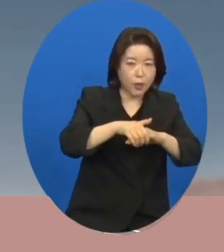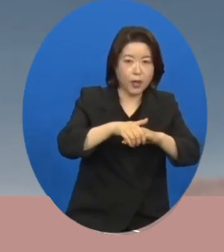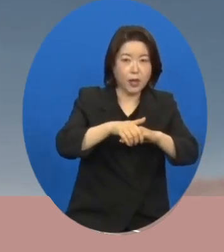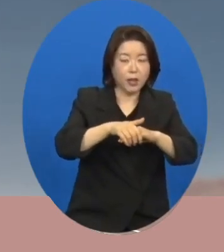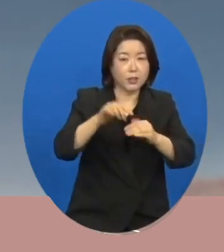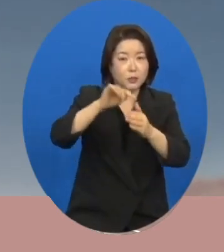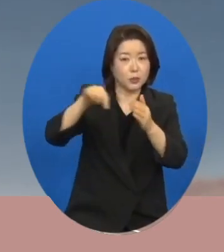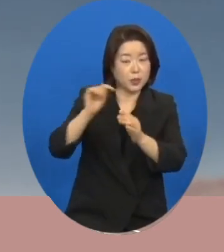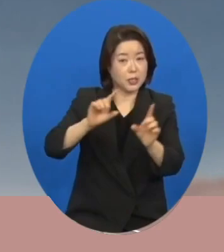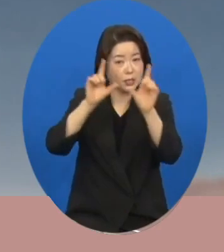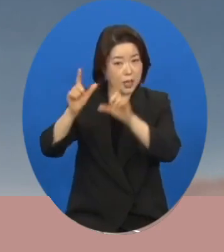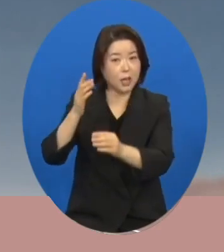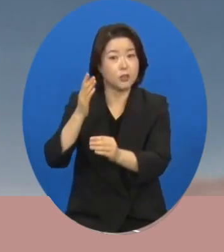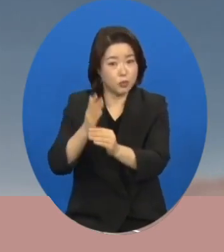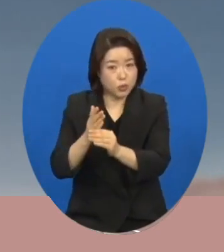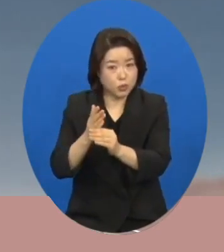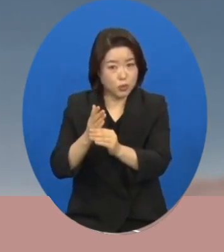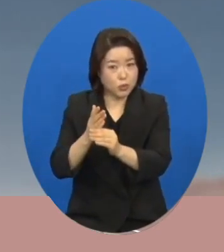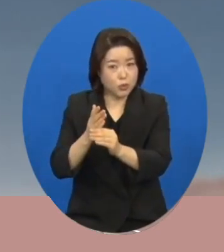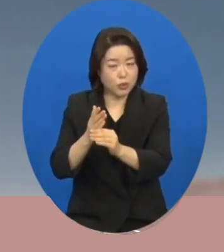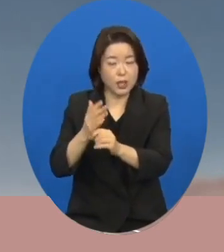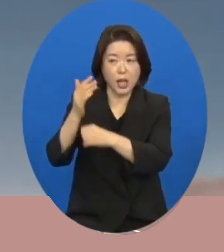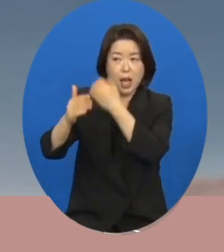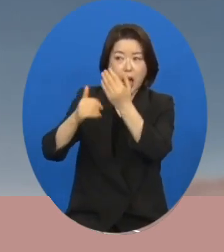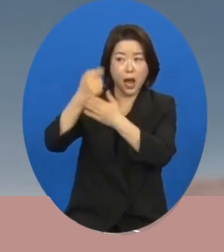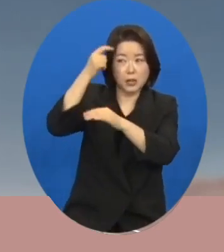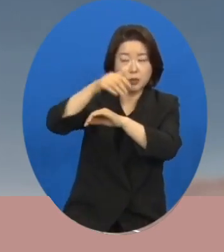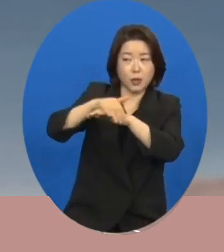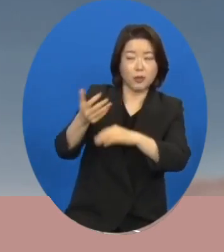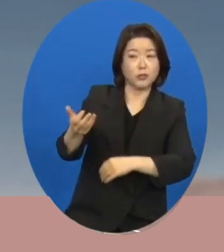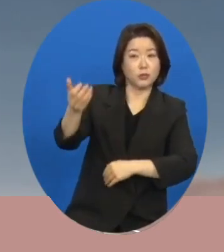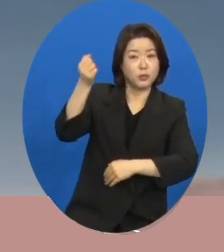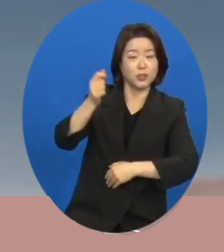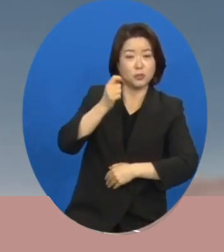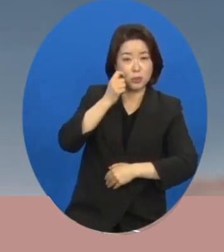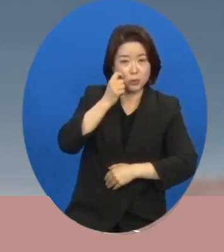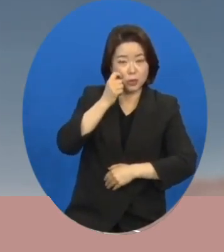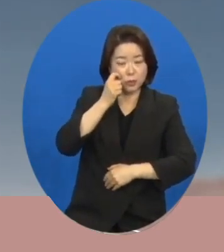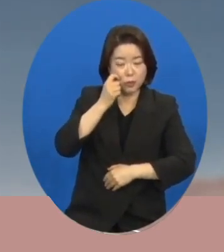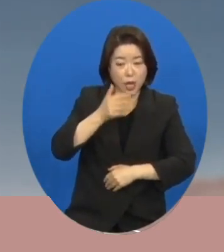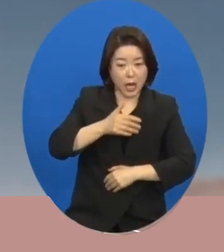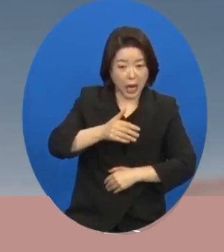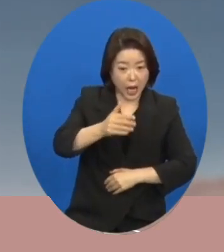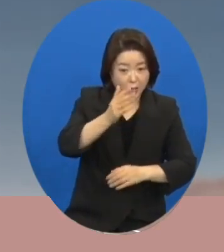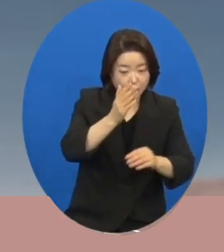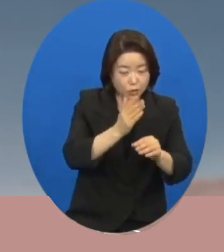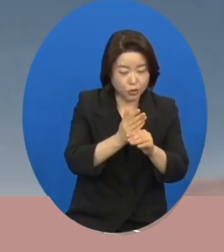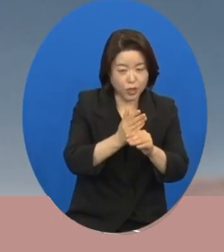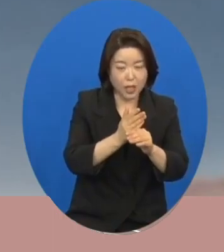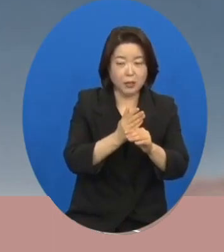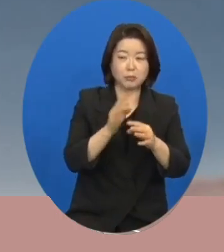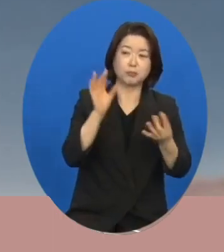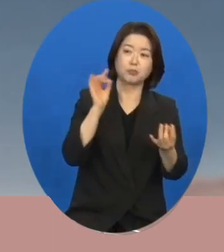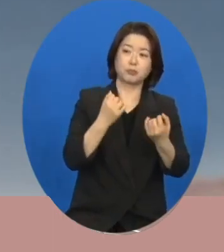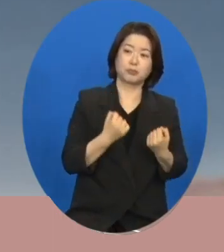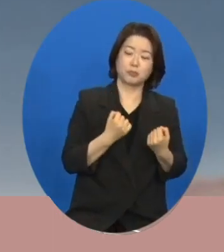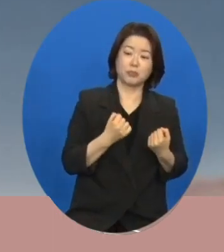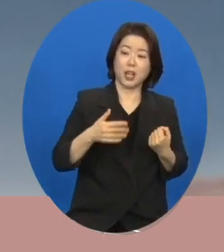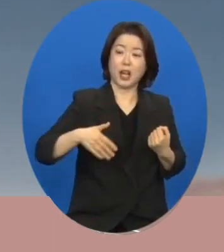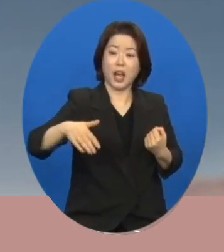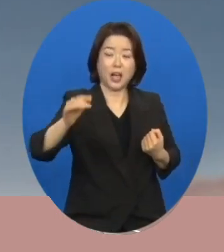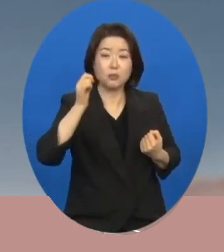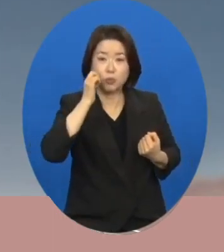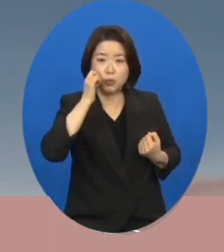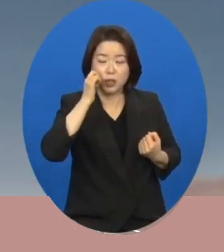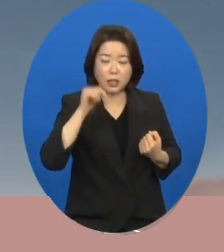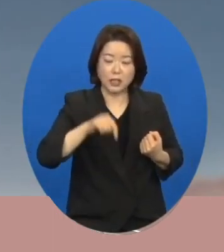계십니까 아니면 그것을 누리지 못한 채 중도에 광야 머물러 거기에서 혹시 죽어가고 있지는